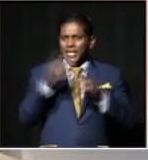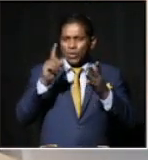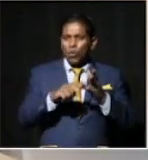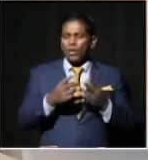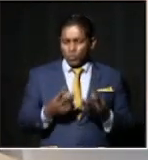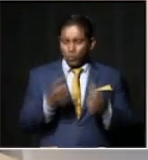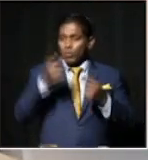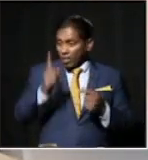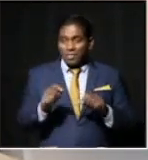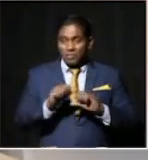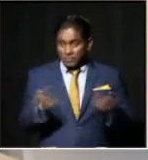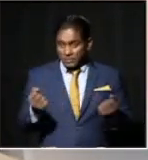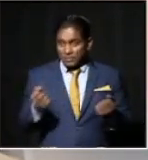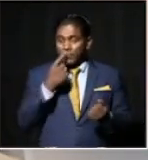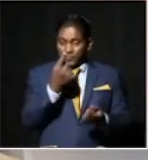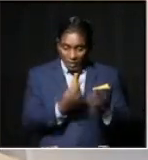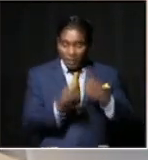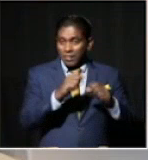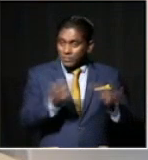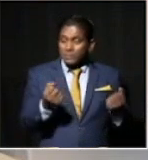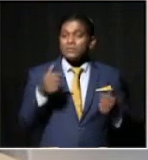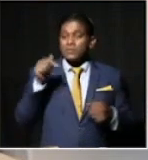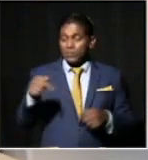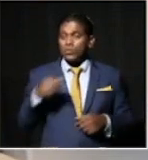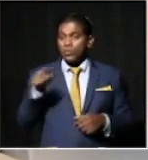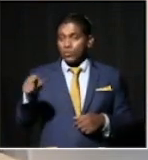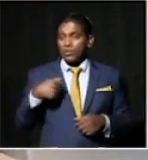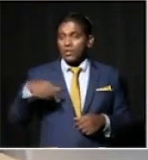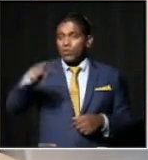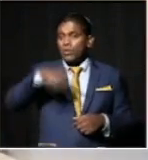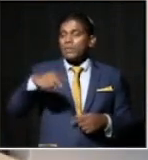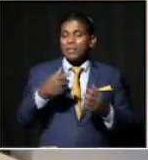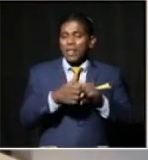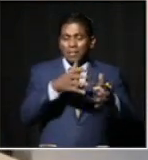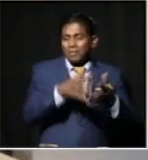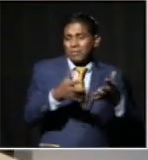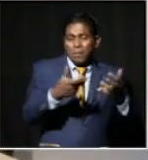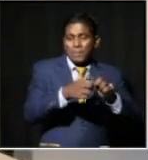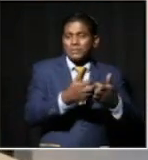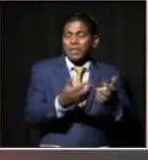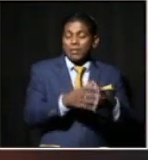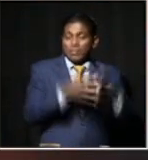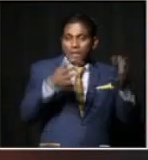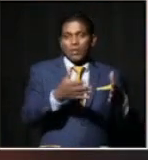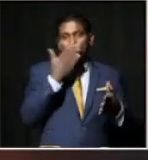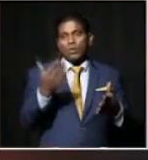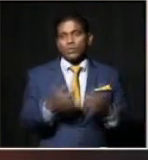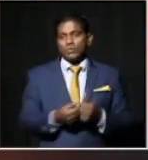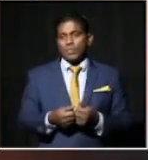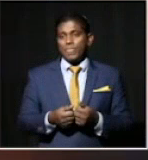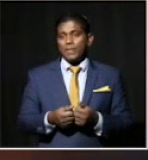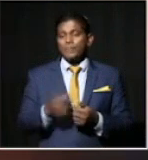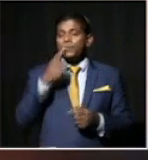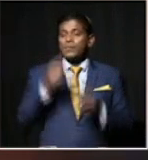අප්‍රූව් කරේ නැත්නම් ඇනලිසිස් එකක් ඇතුව හෝ නැතුව ඔය පොකට් ඩිප්ලික් කලැප්ස් එකක් කියනවලු ආමගෙන නෝ බ්ලූම් වෙනවලු පබ්ලික් ෆිනෑන්ස්